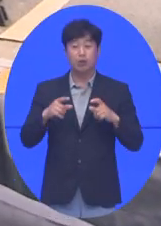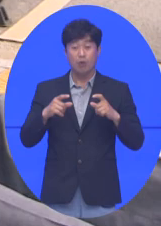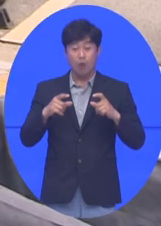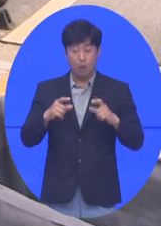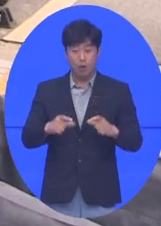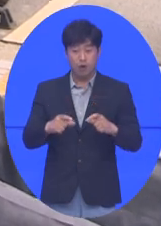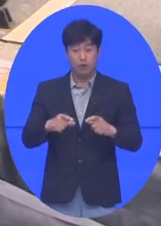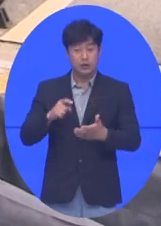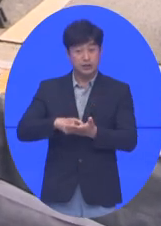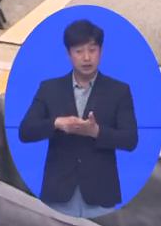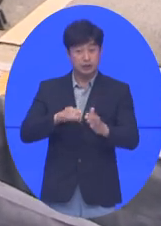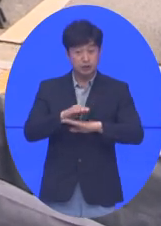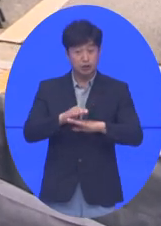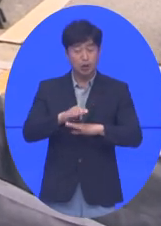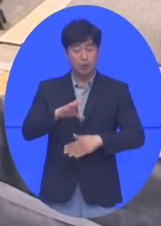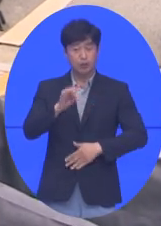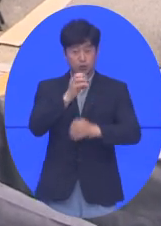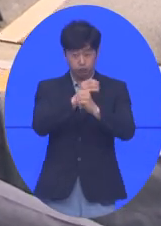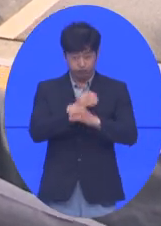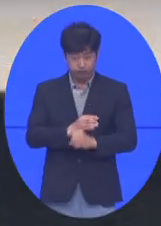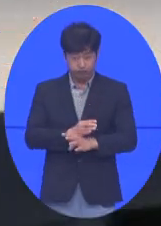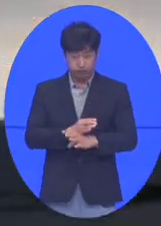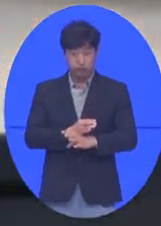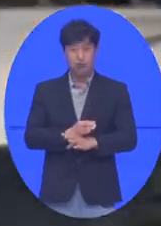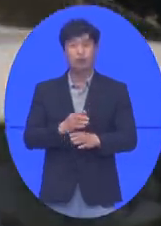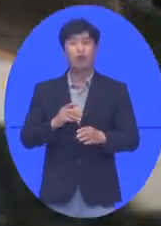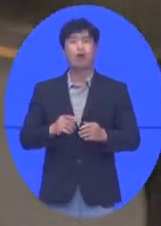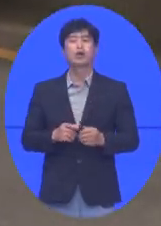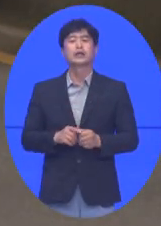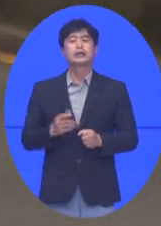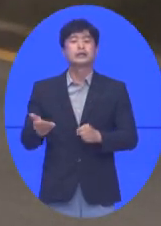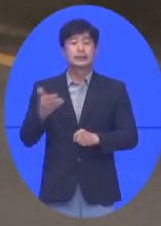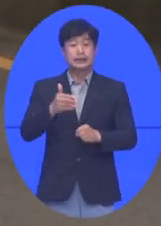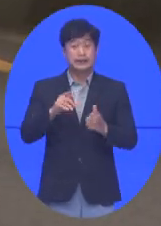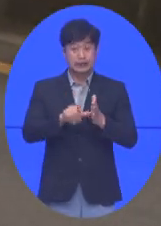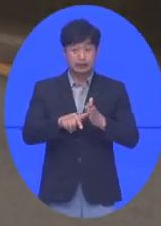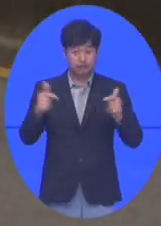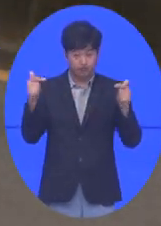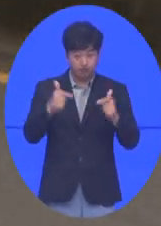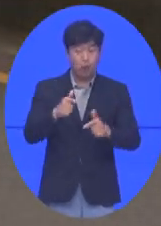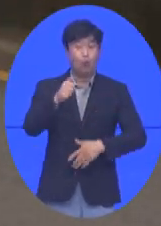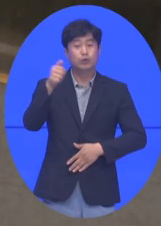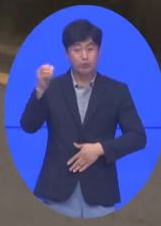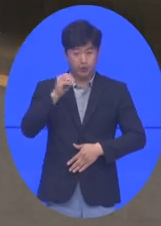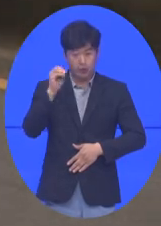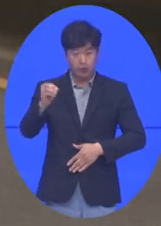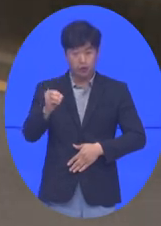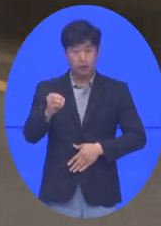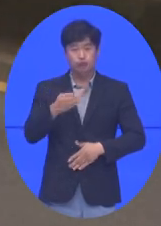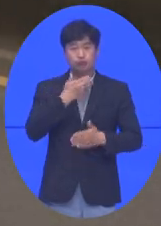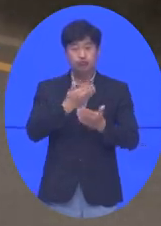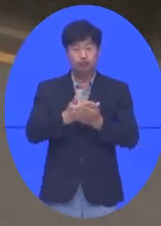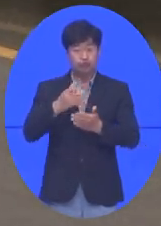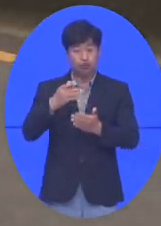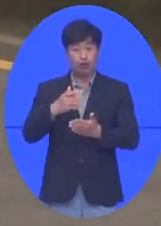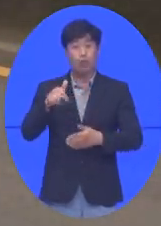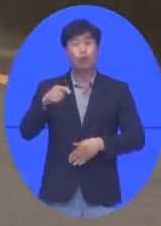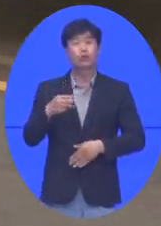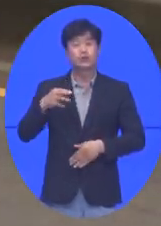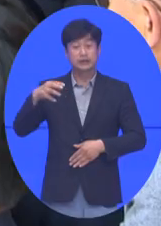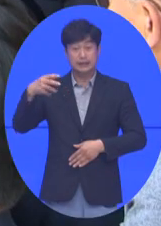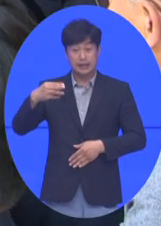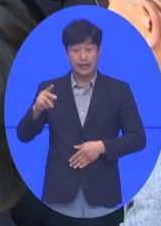긴급 차량 우선 신호 시스템 도입으로 이동 시간이 최대 50% 이상 단축되고 도민의 골든타임을 확보할 수 있게 된